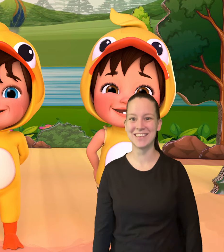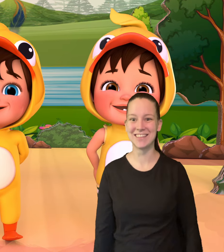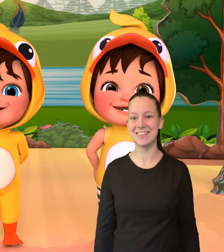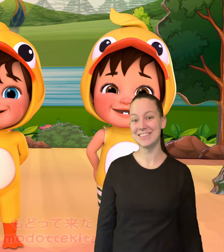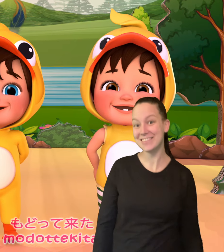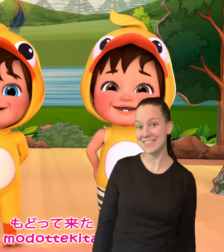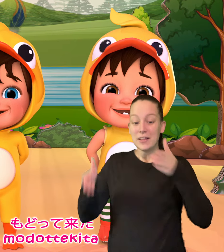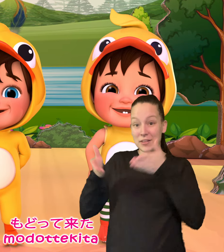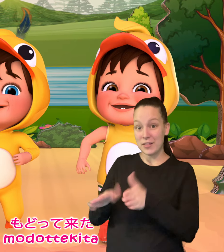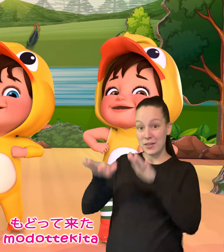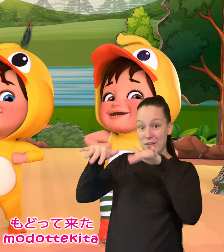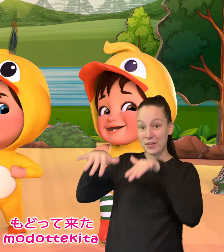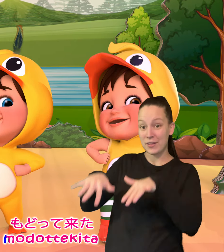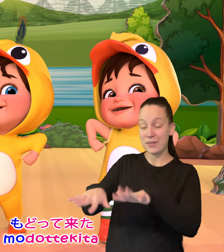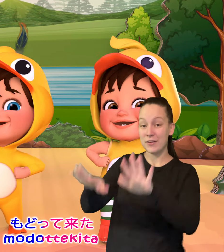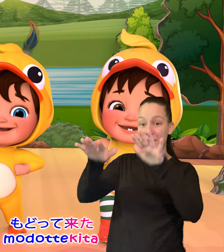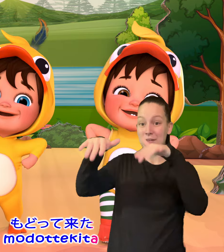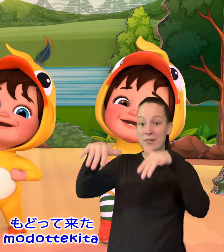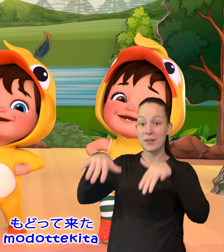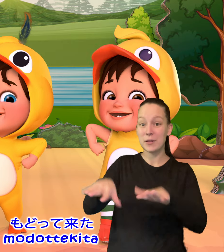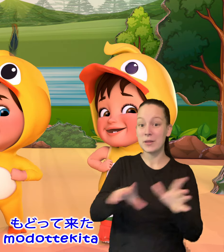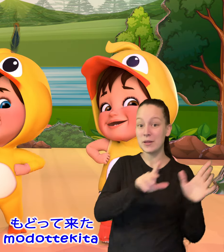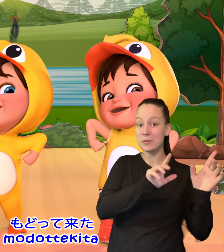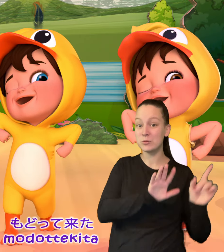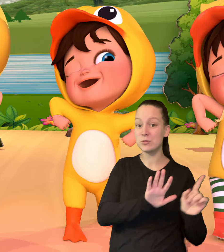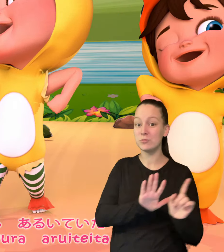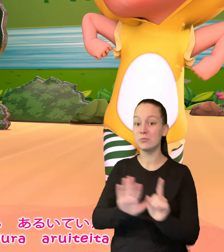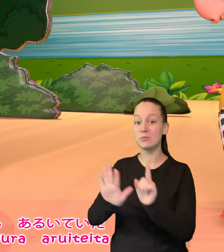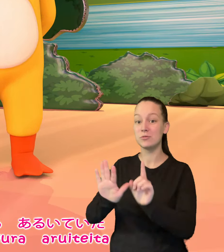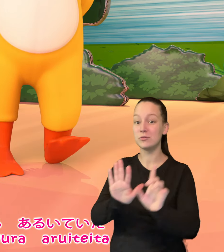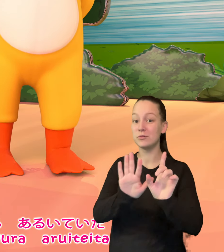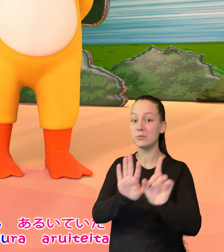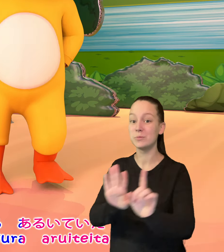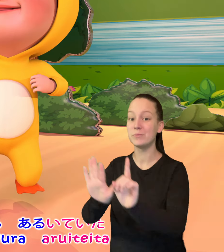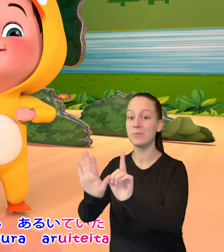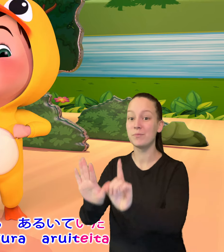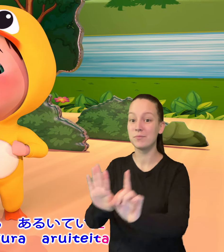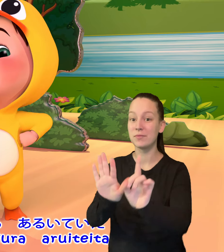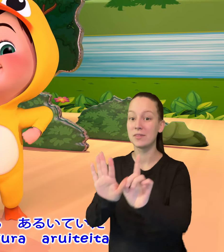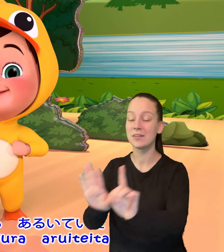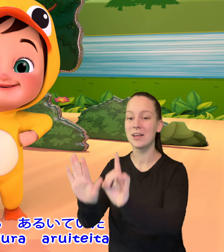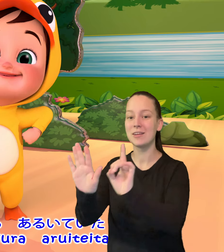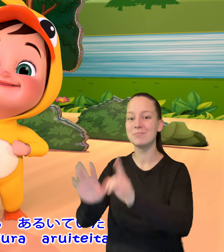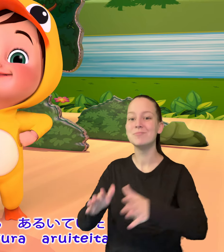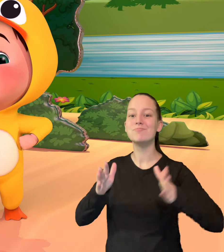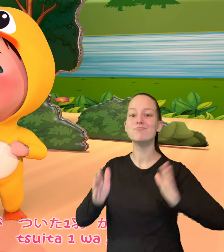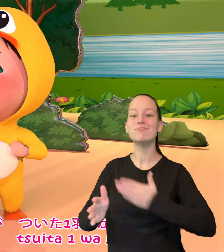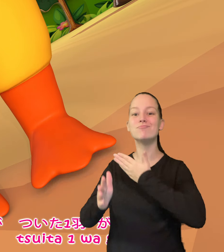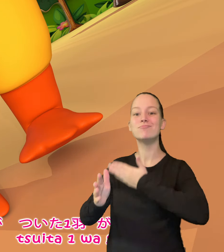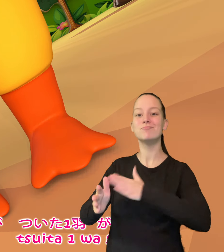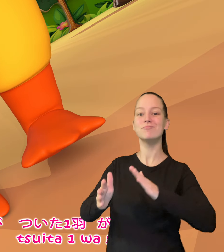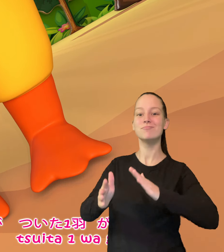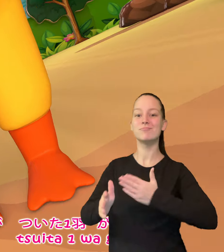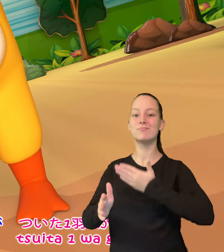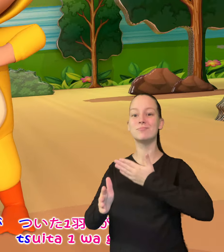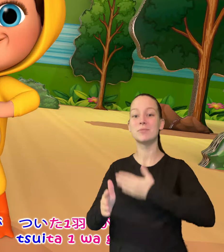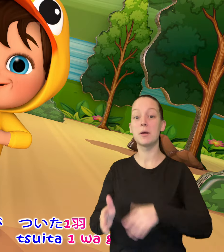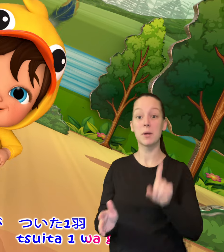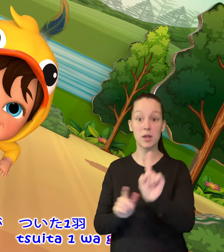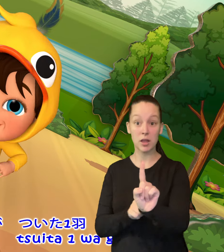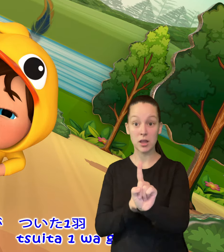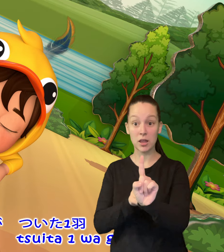た川から戻ってきたグラグラグラグラ歩いていたでも羽がつい